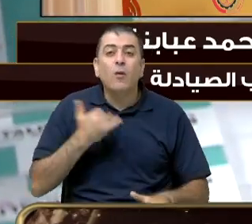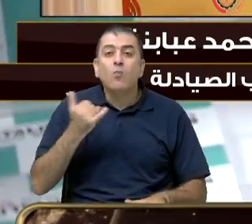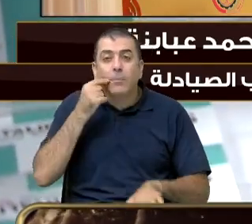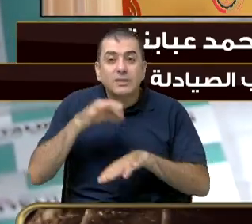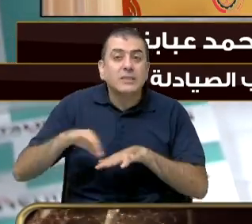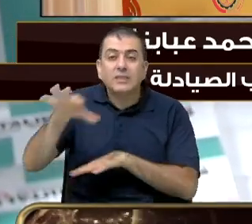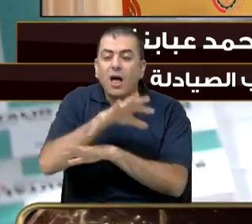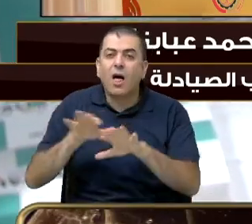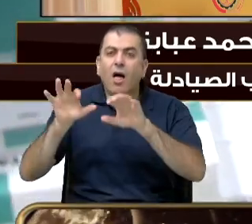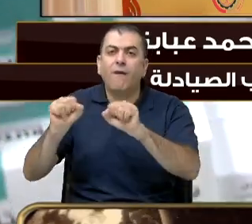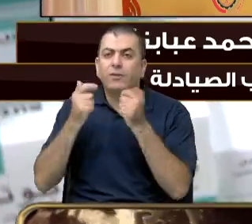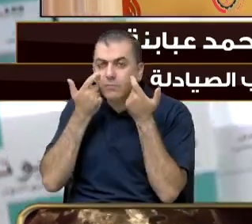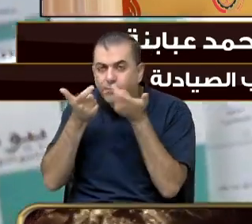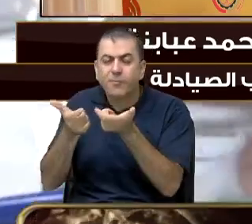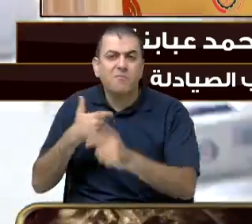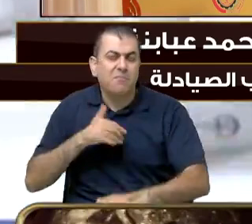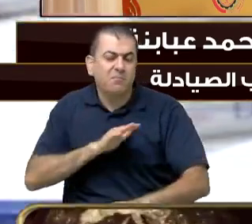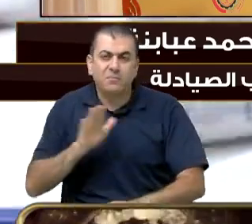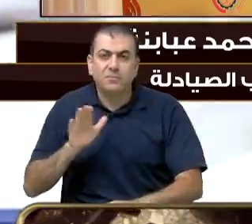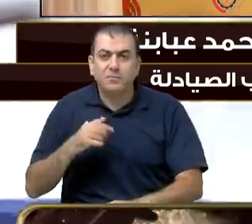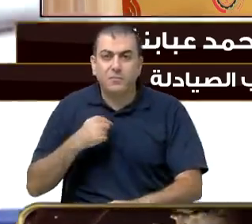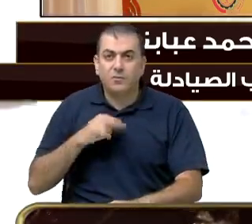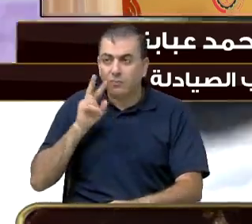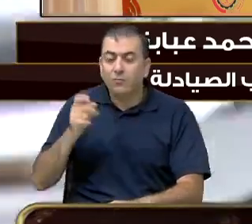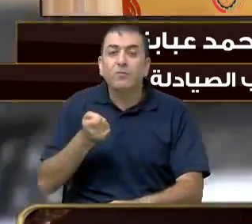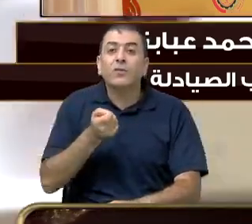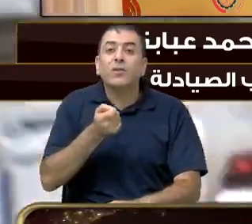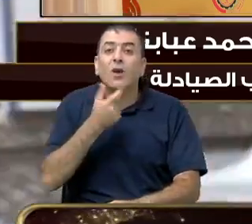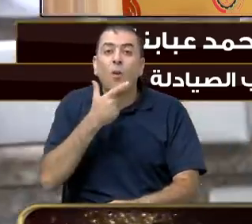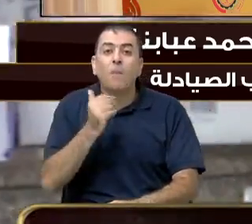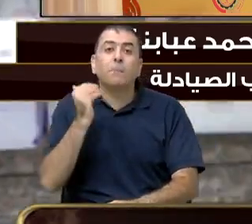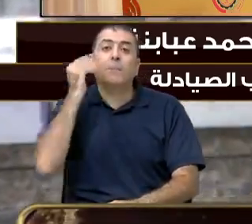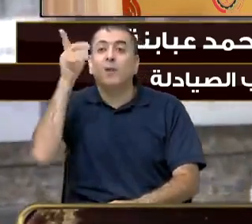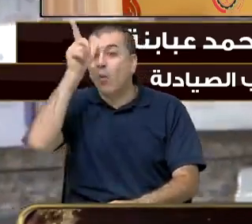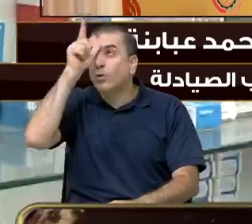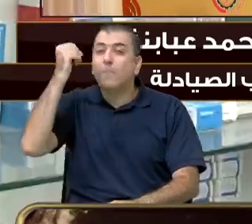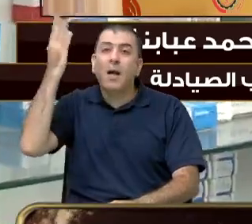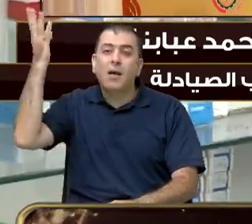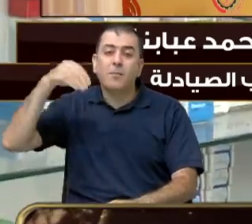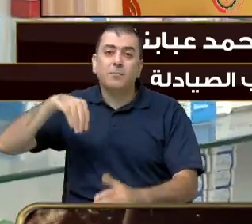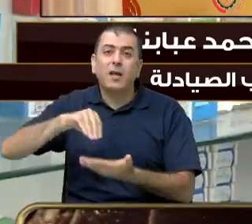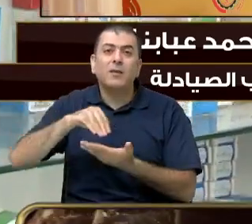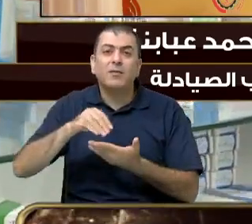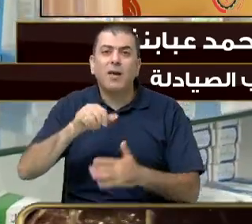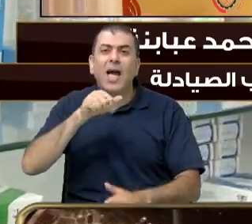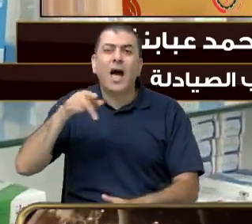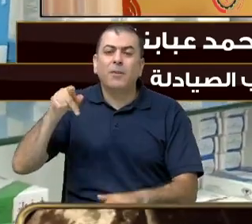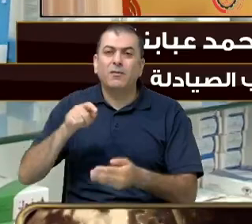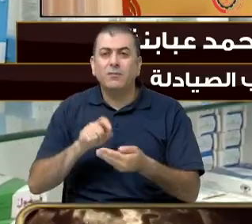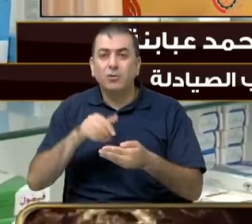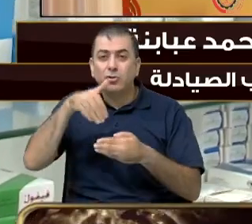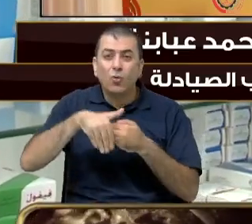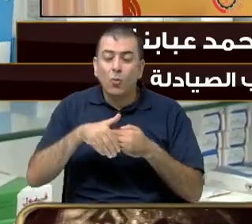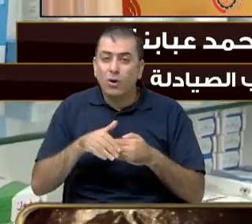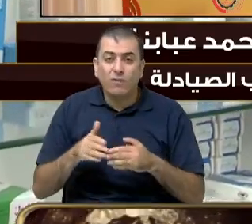والدواء في وزاره الصحه، ثبت ان هناك بعض الادويه التي تاتي من الخارج وتباع عبر التطبيقات لا يوجد بها الماده